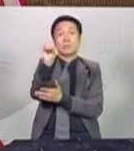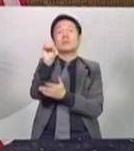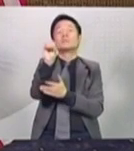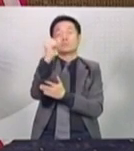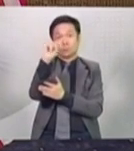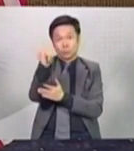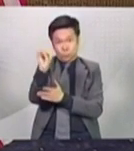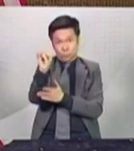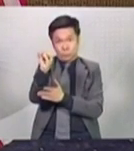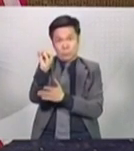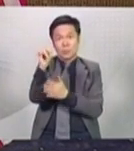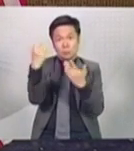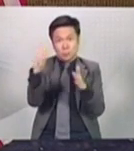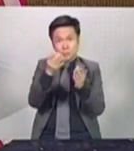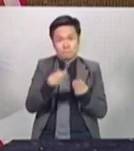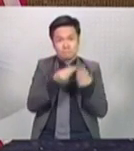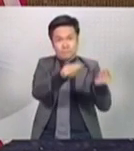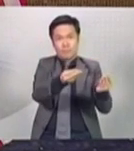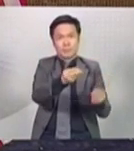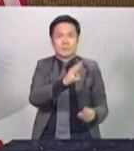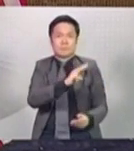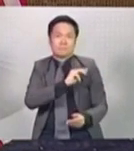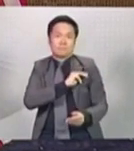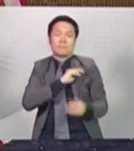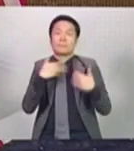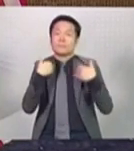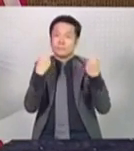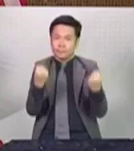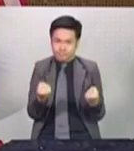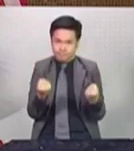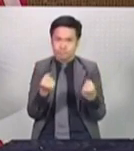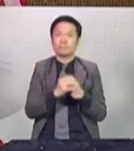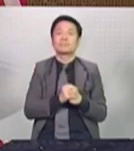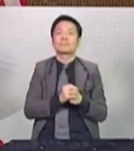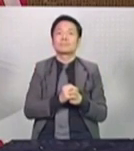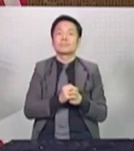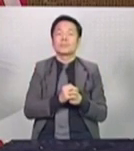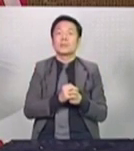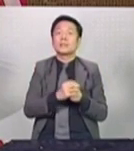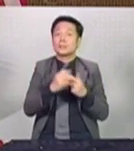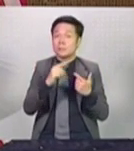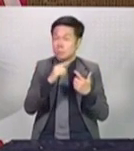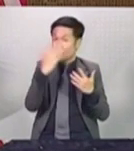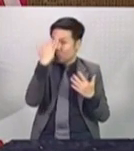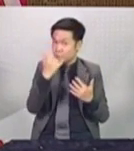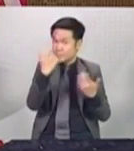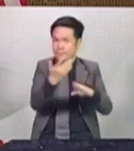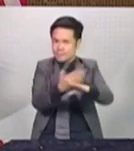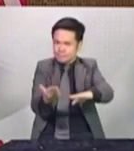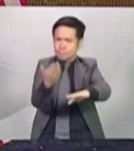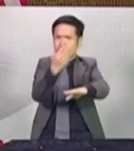RM500 million kepada Kementerian Kesihatan Malaysia, dan bagi meningkatkan lagi keupayaan